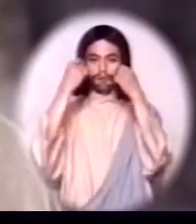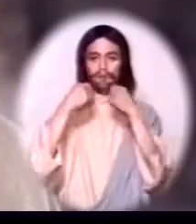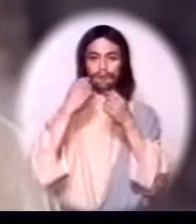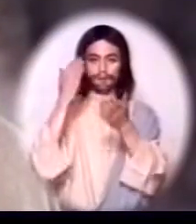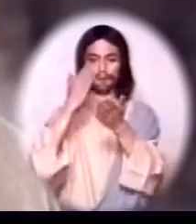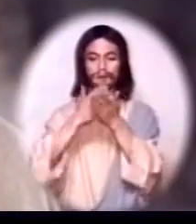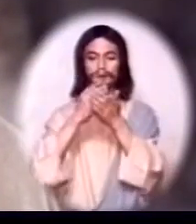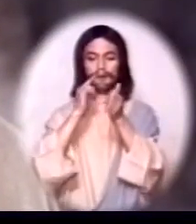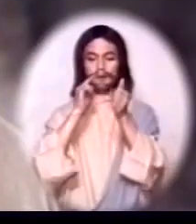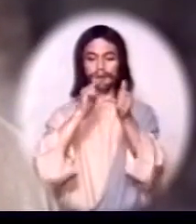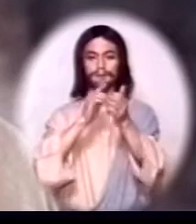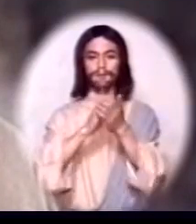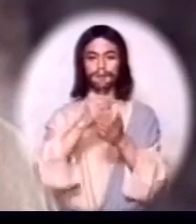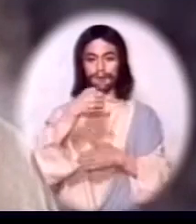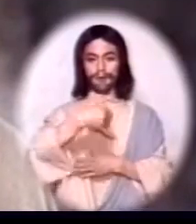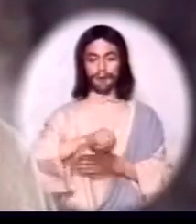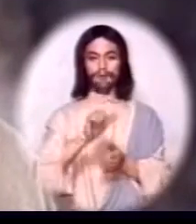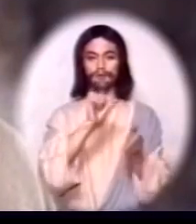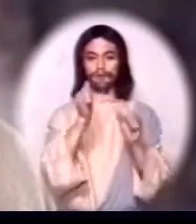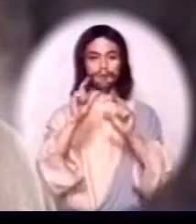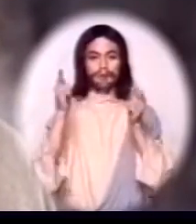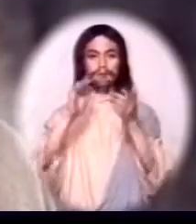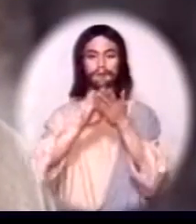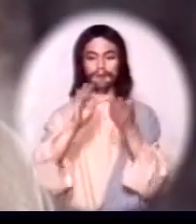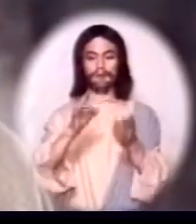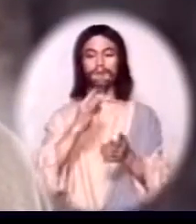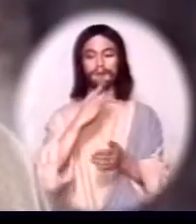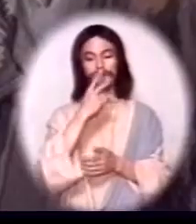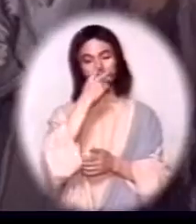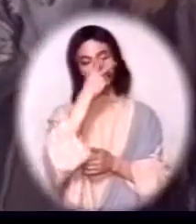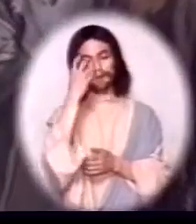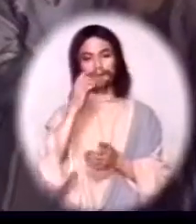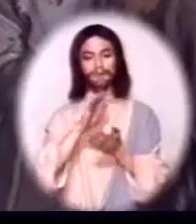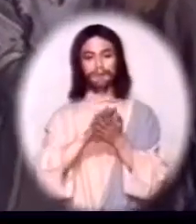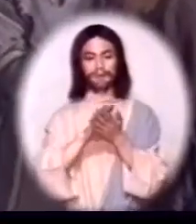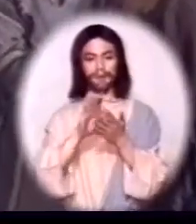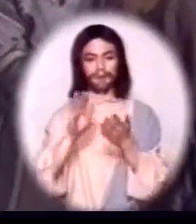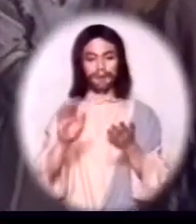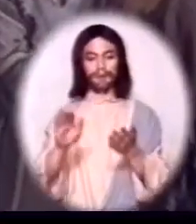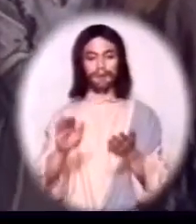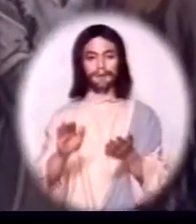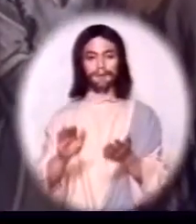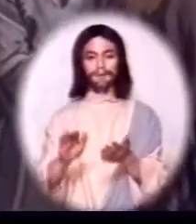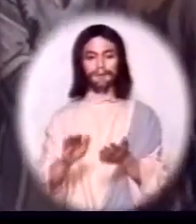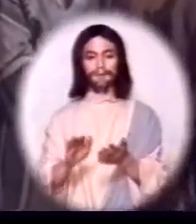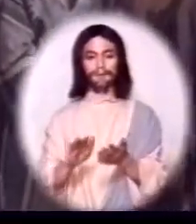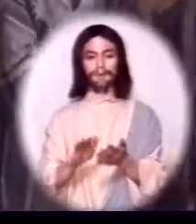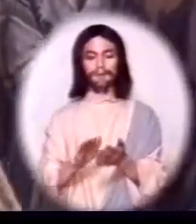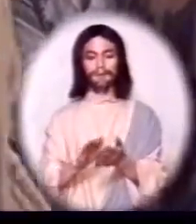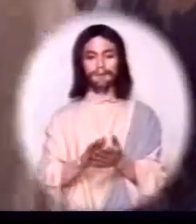울지 말라. 네 딸은 죽지 아니하였느니라. 단지 자고 있을 뿐이니라.